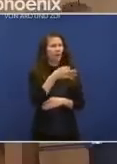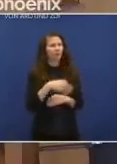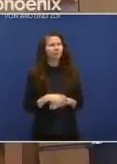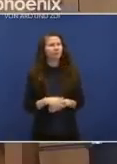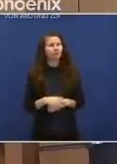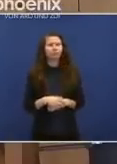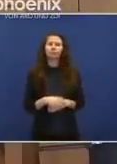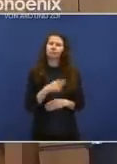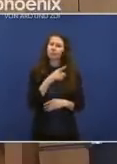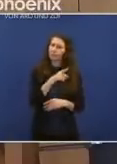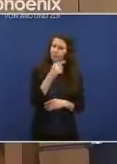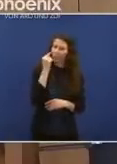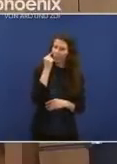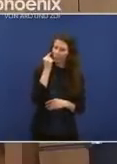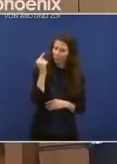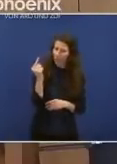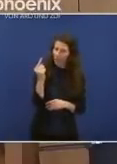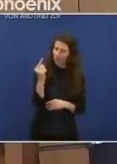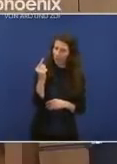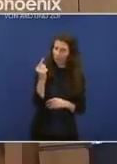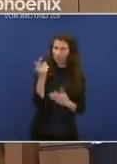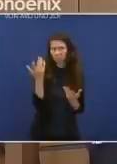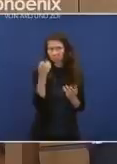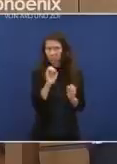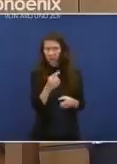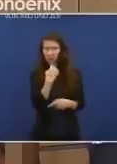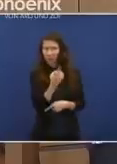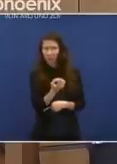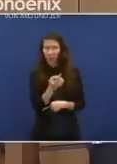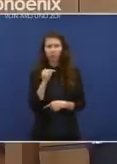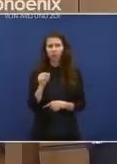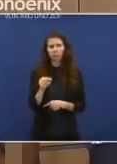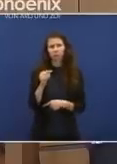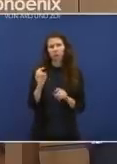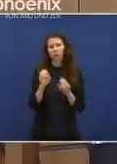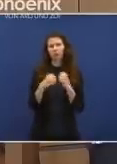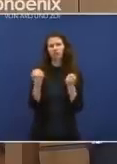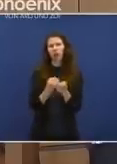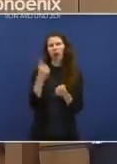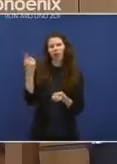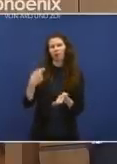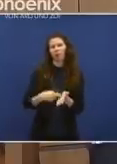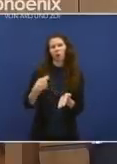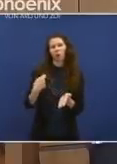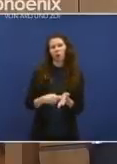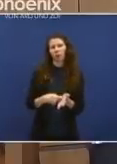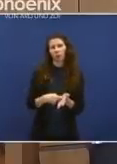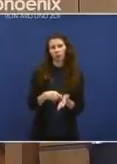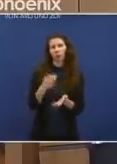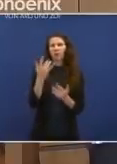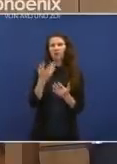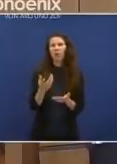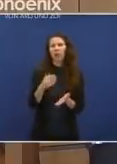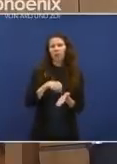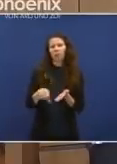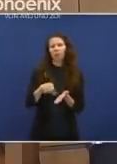sagen, wie viel das den Steuerzahlenden gekostet hat? Wie viele Mittel sind dafür verwendet